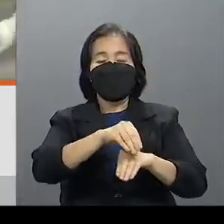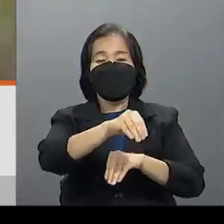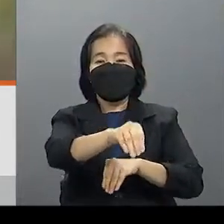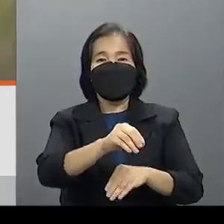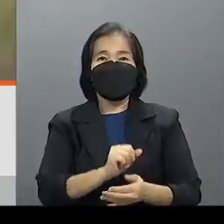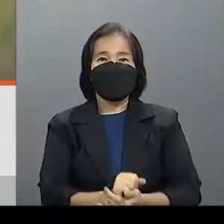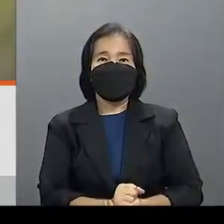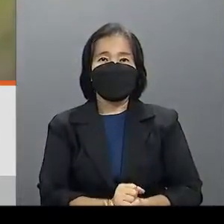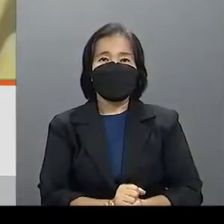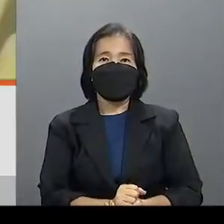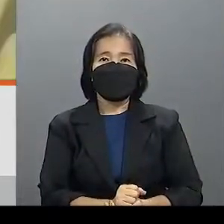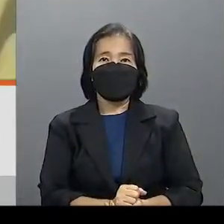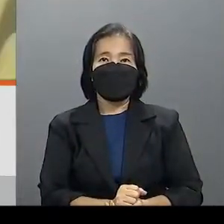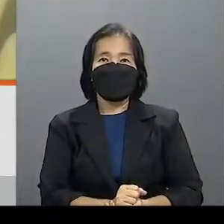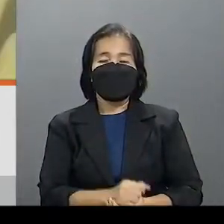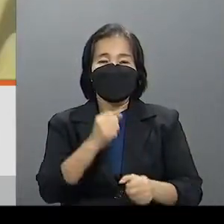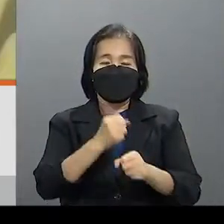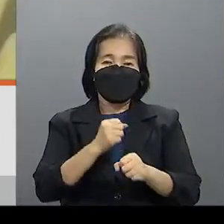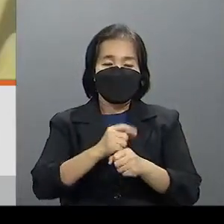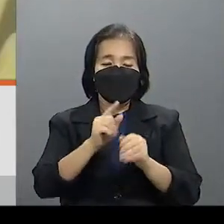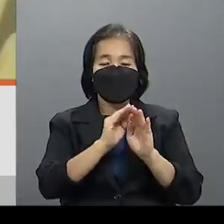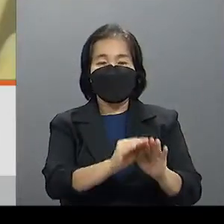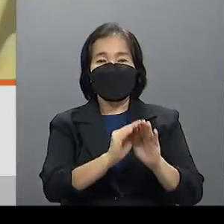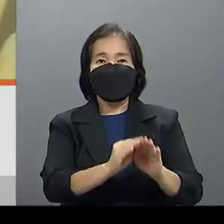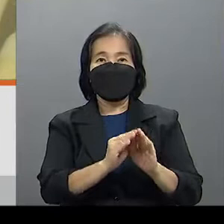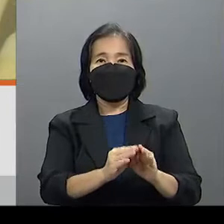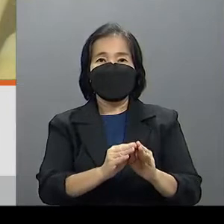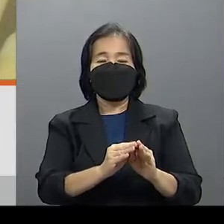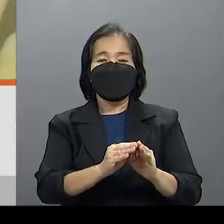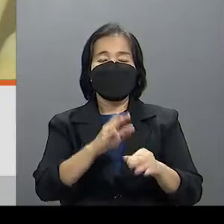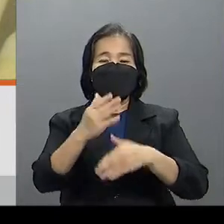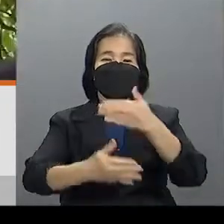ก่อนจะนำมาแปรรูปเป็นผลิตภัณฑ์พื้นบ้านขายให้กับลูกค้าน